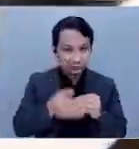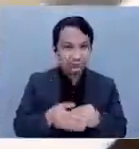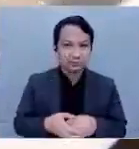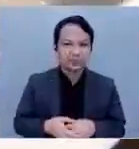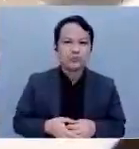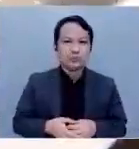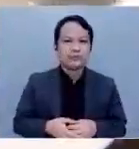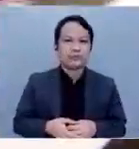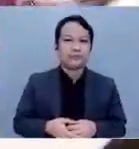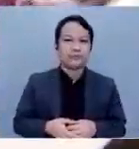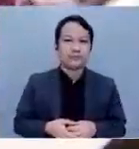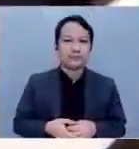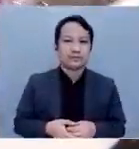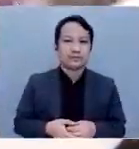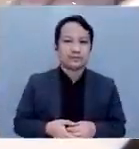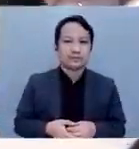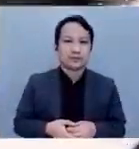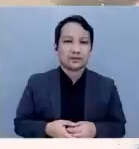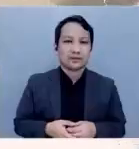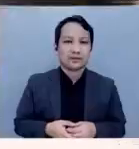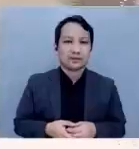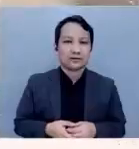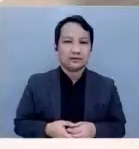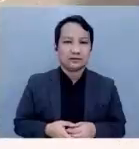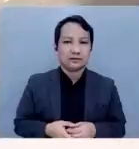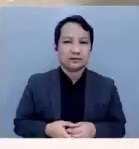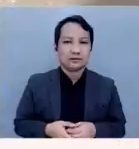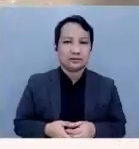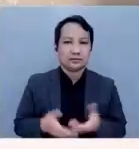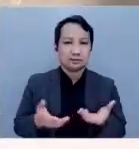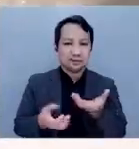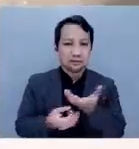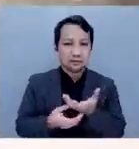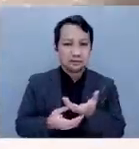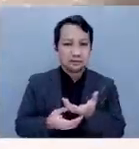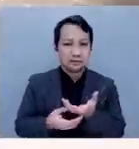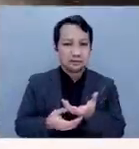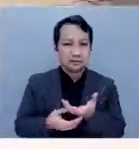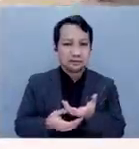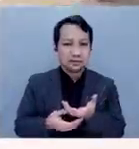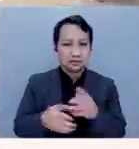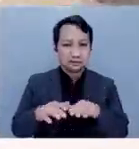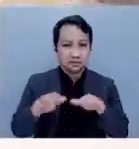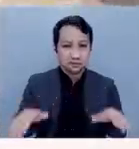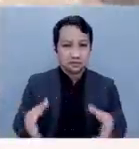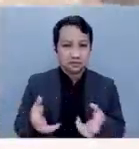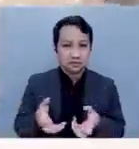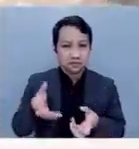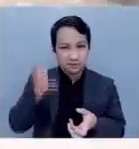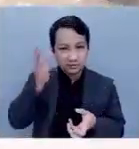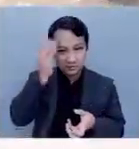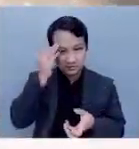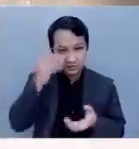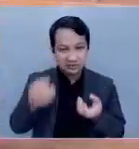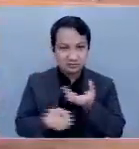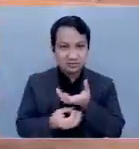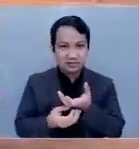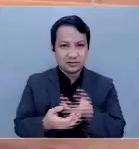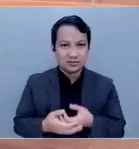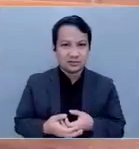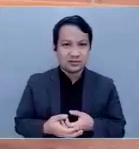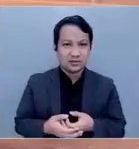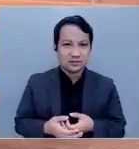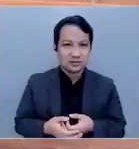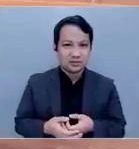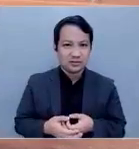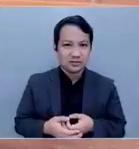gagawin natin, mga mommies, mga daddies na nagluluto at yung mga chikiting na gustong matutong magluto. Daddy, paano yan? Ganito lang